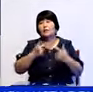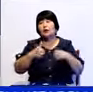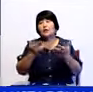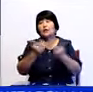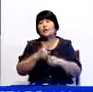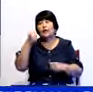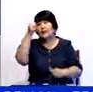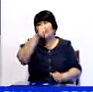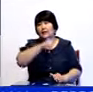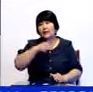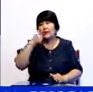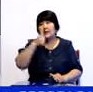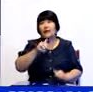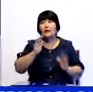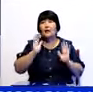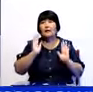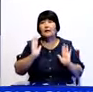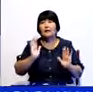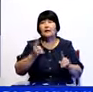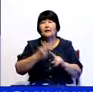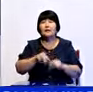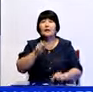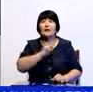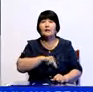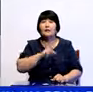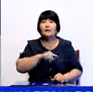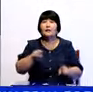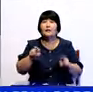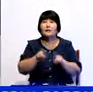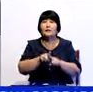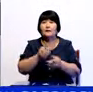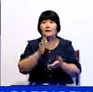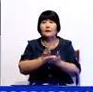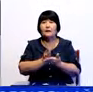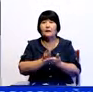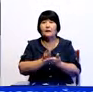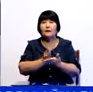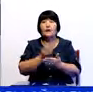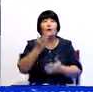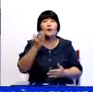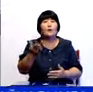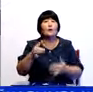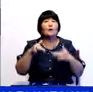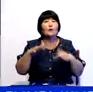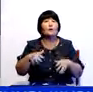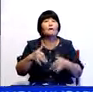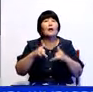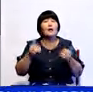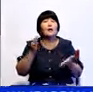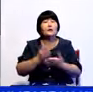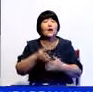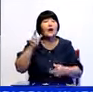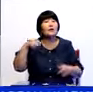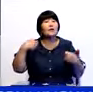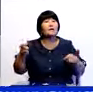есептеуінше жылына тек қана мәжбүрлі еңбектен түсетін табыстың көлемі 150 миллиард доллардан асып түседі екен. Адам